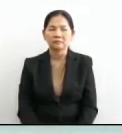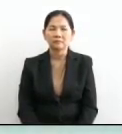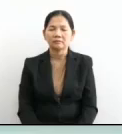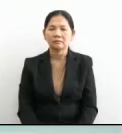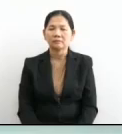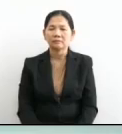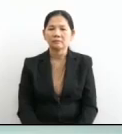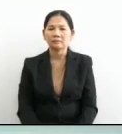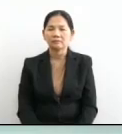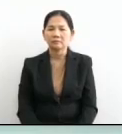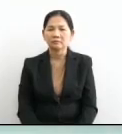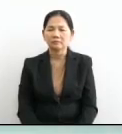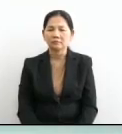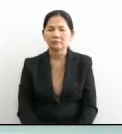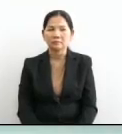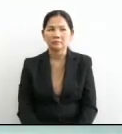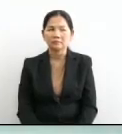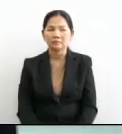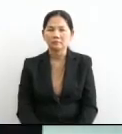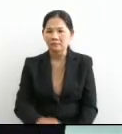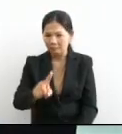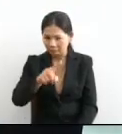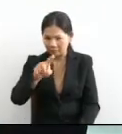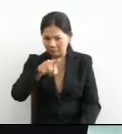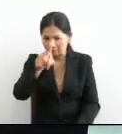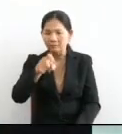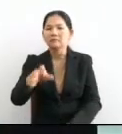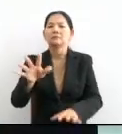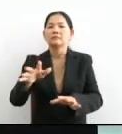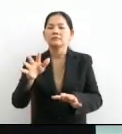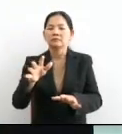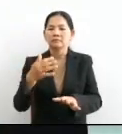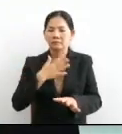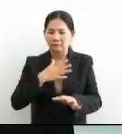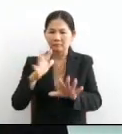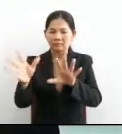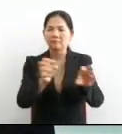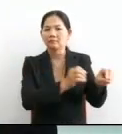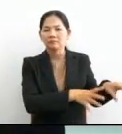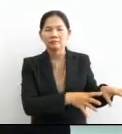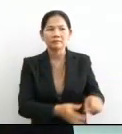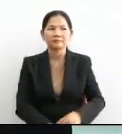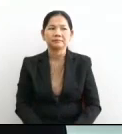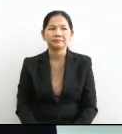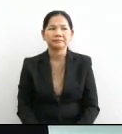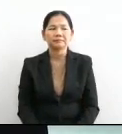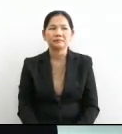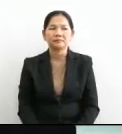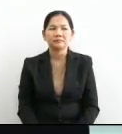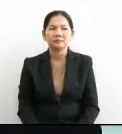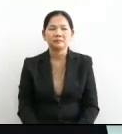chán chấm ở sầm nô này con bàn chải rồi ha chấm này cứ chặt đỏ chanh nha nà con